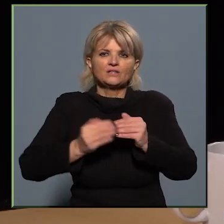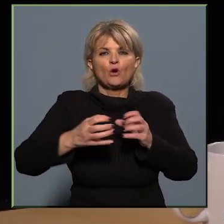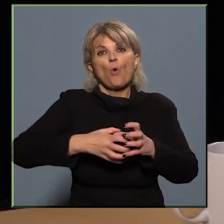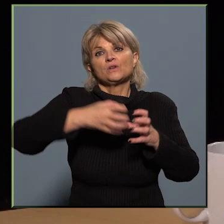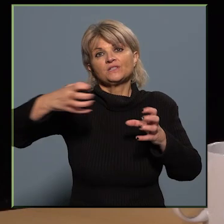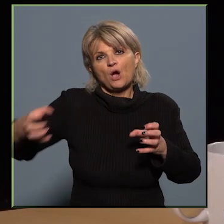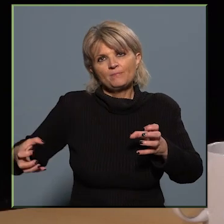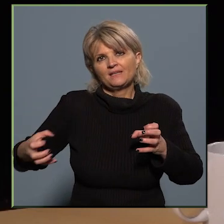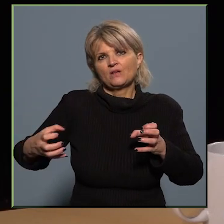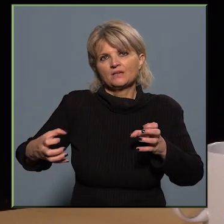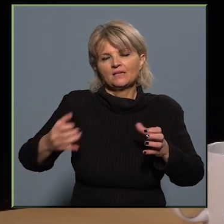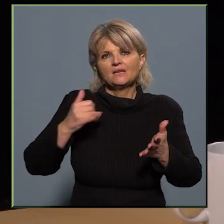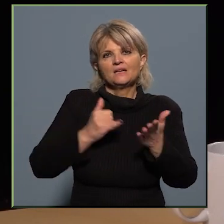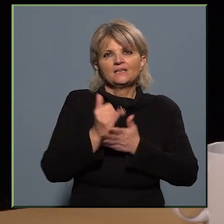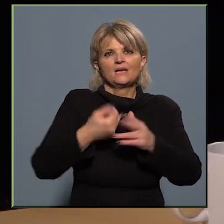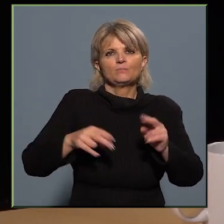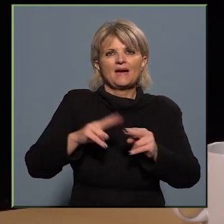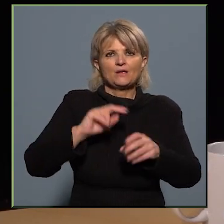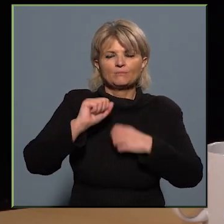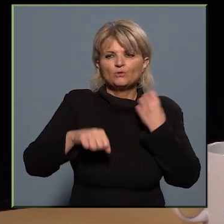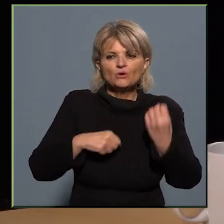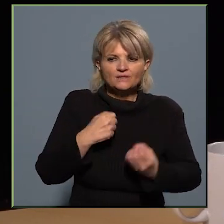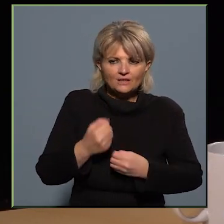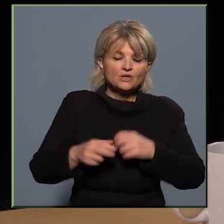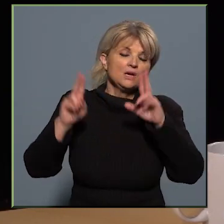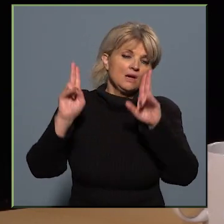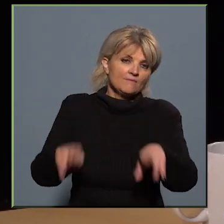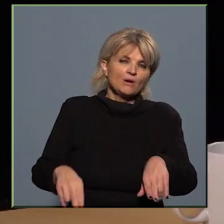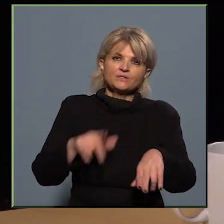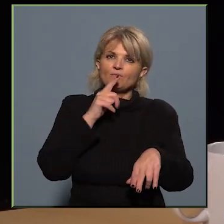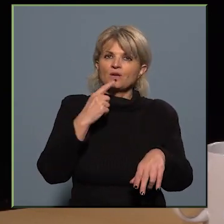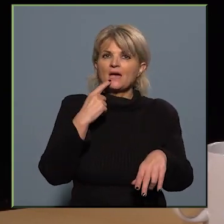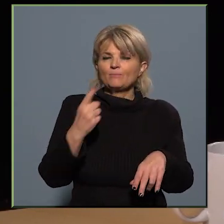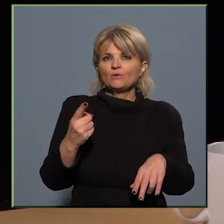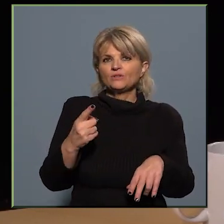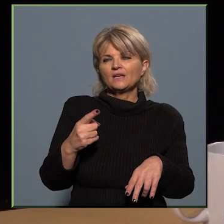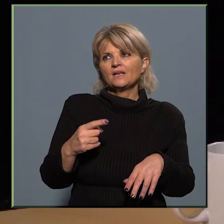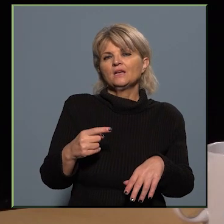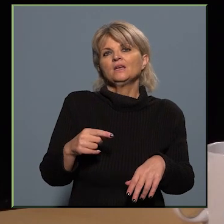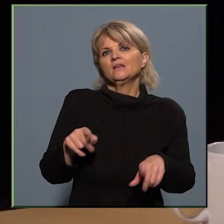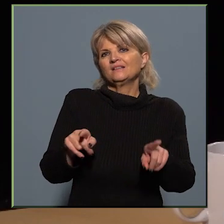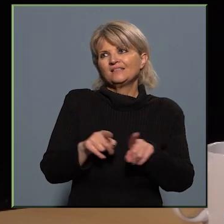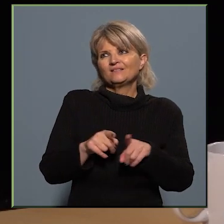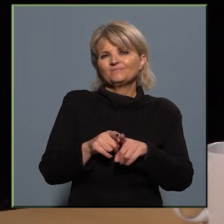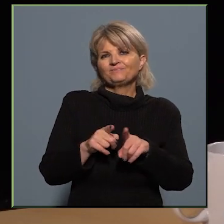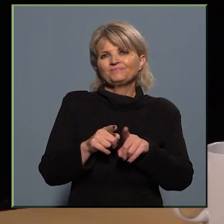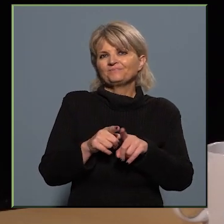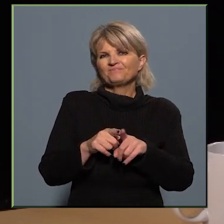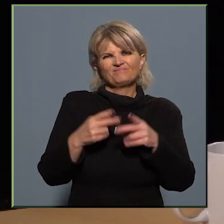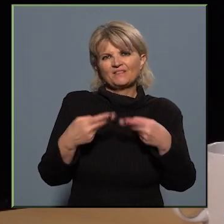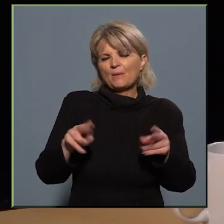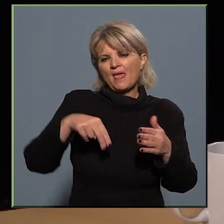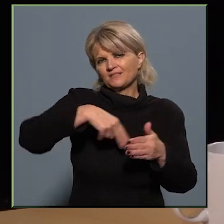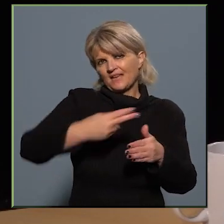forrás biztosítani a működéshez. Valószínűleg azt fogják mondani a kollégáim, hogy bizony-bizony egy közbeszerzésből így nem nagyon